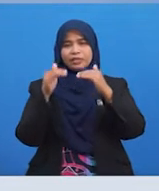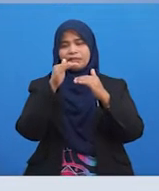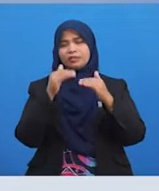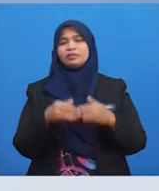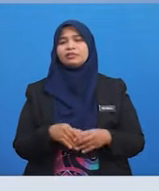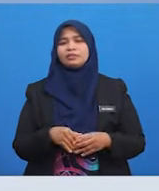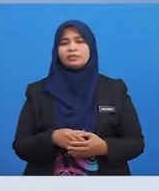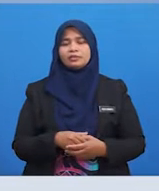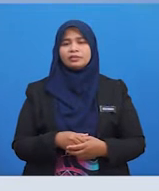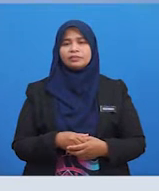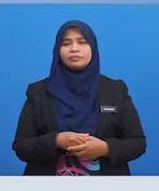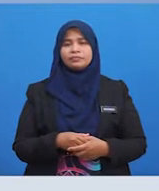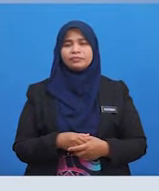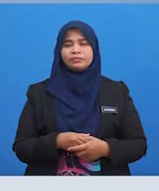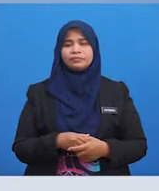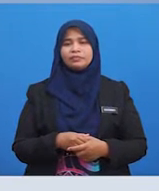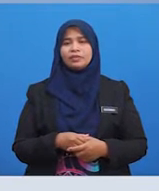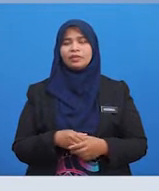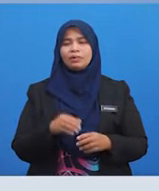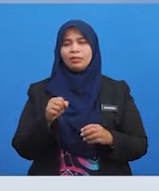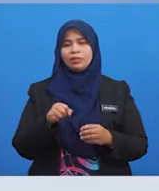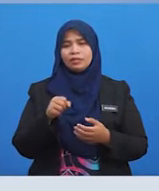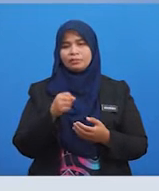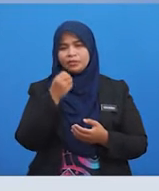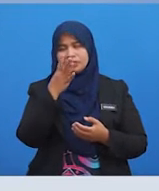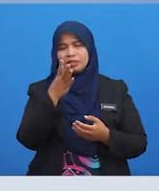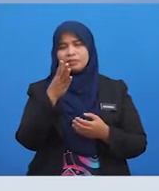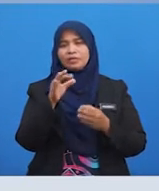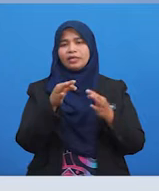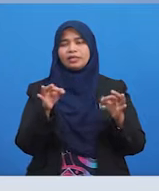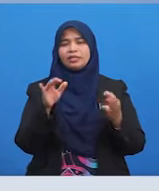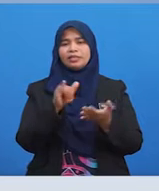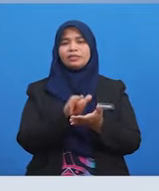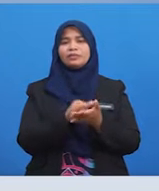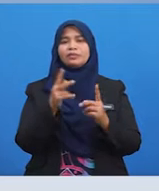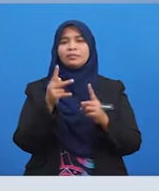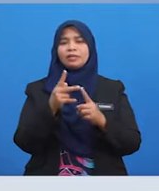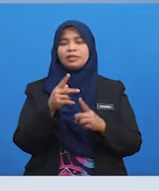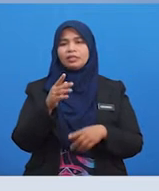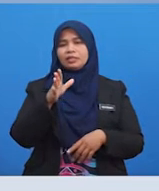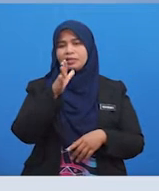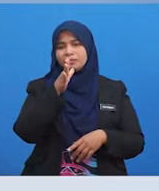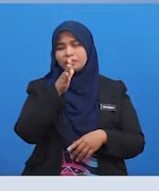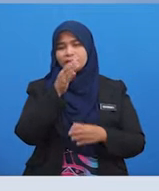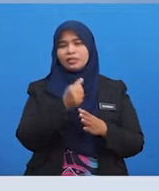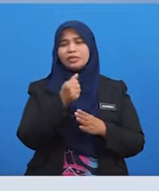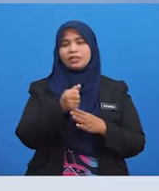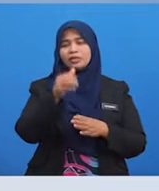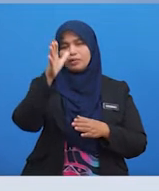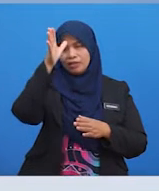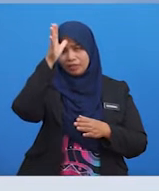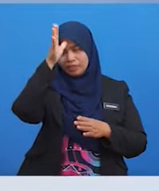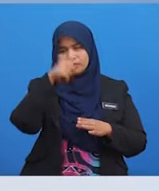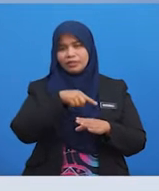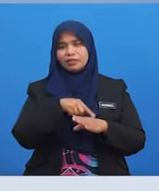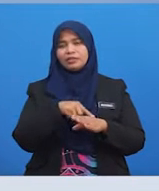Perdengarkan ayat-ayat yang kamu bina itu kepada ibu atau ayah